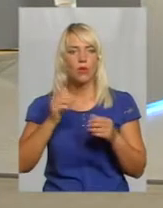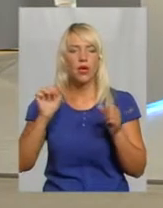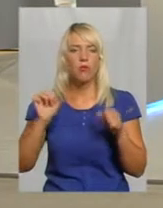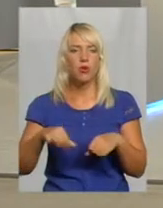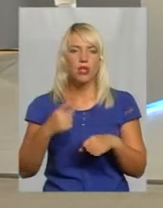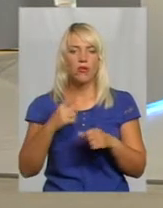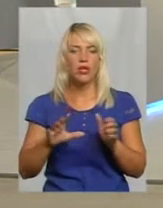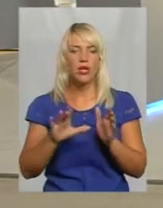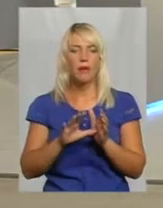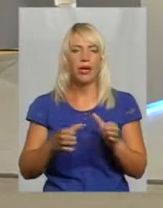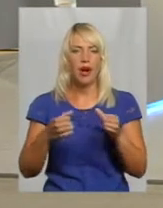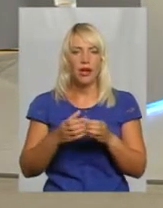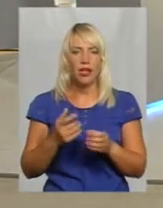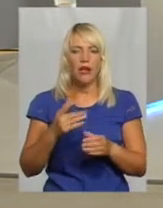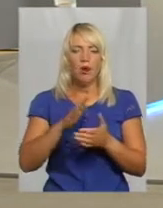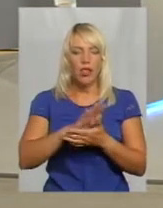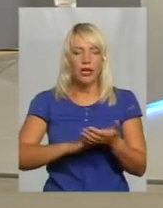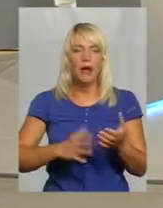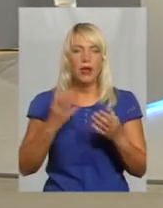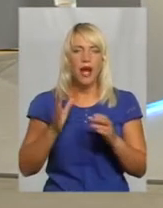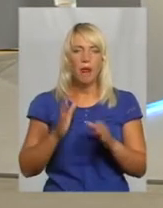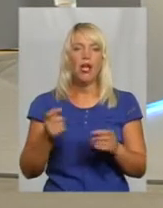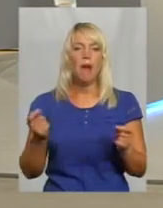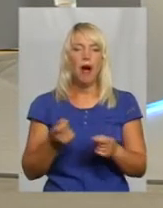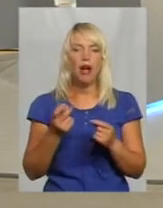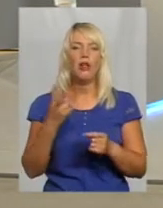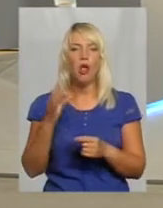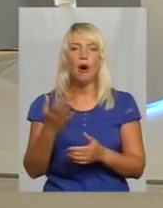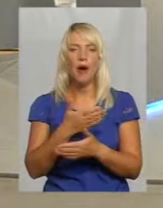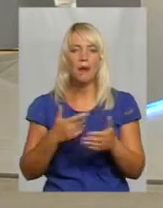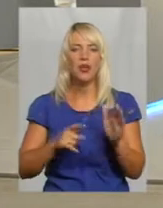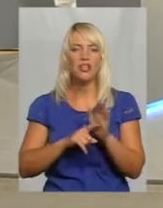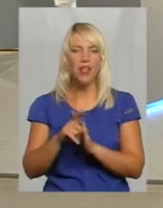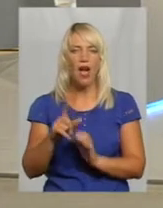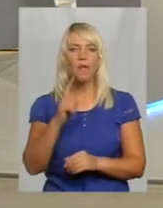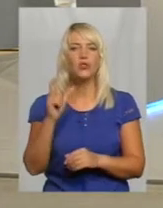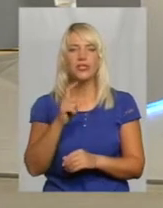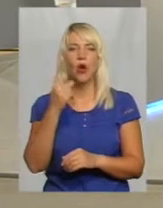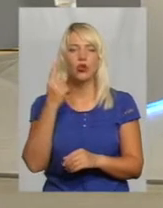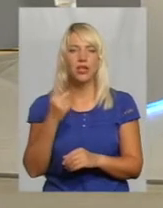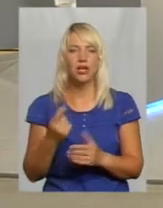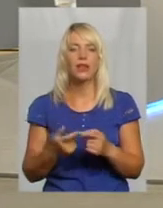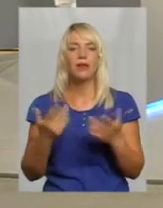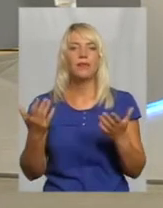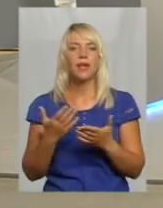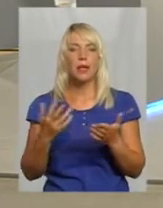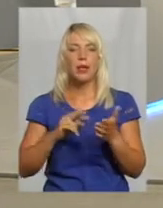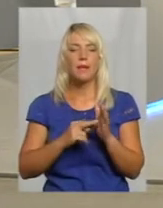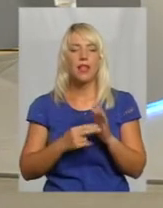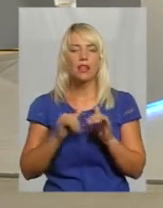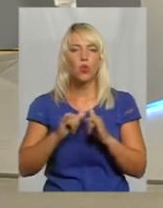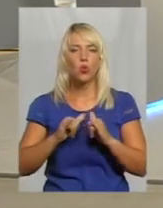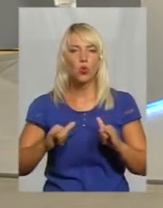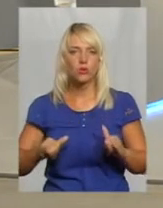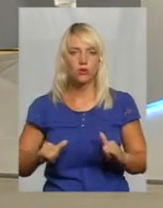однієї бригади в подальшому буде й мало, але ми починаємо з однієї. А які плани у розвитку? От на